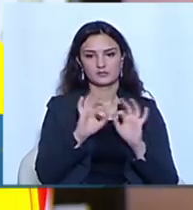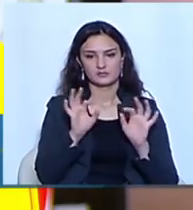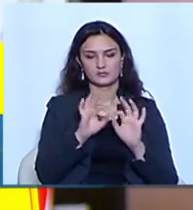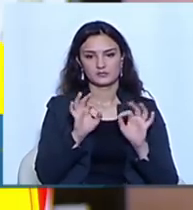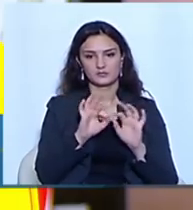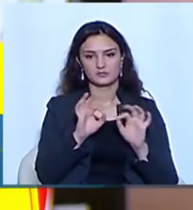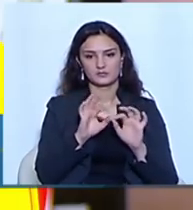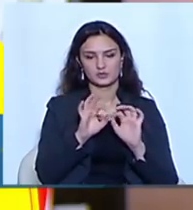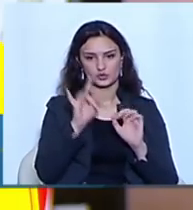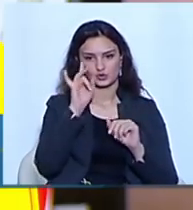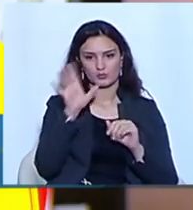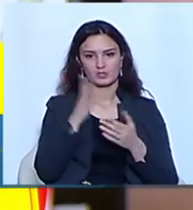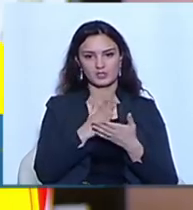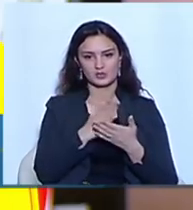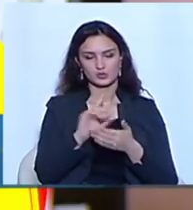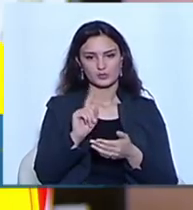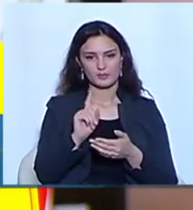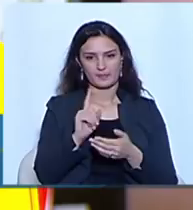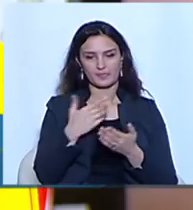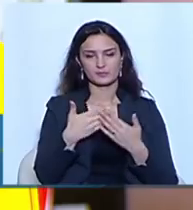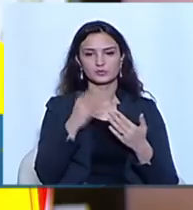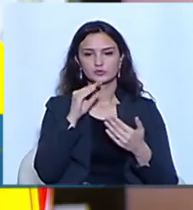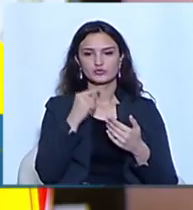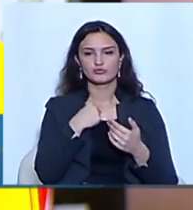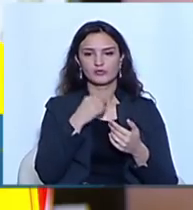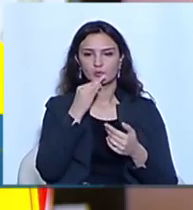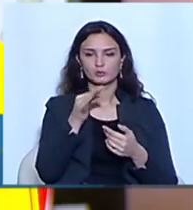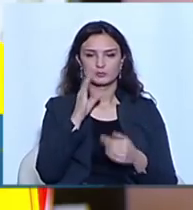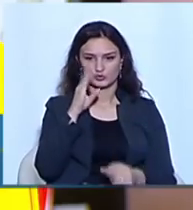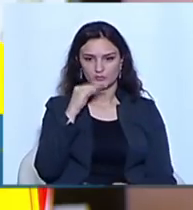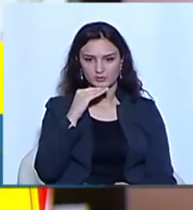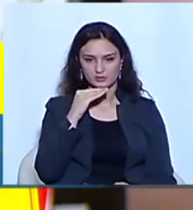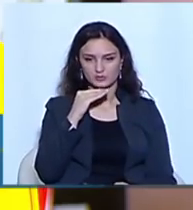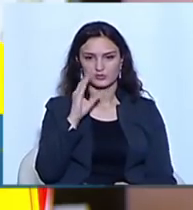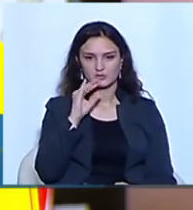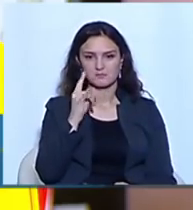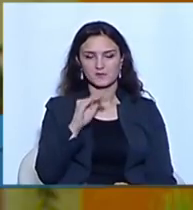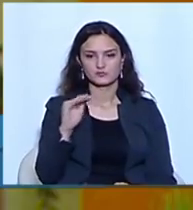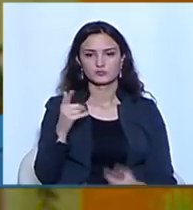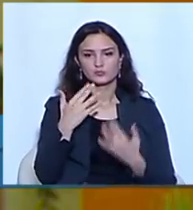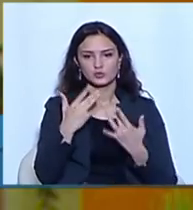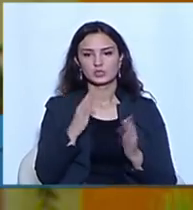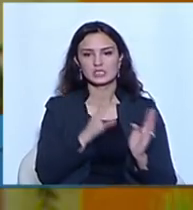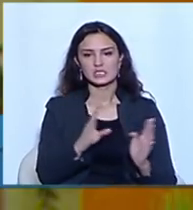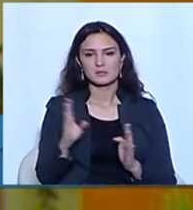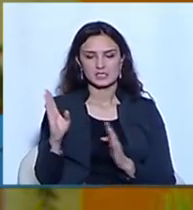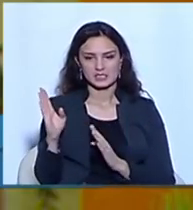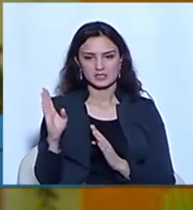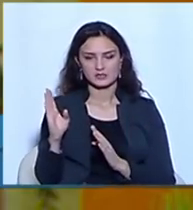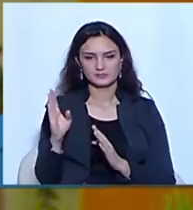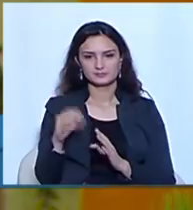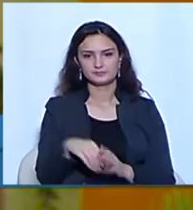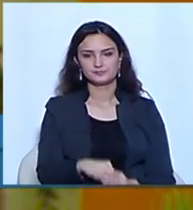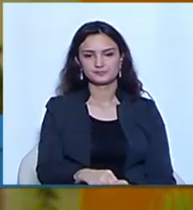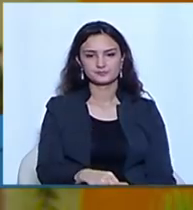აი ცნობილია, რომ დაუშვათ, როცა ჩვენ ვეუბნებით მშობელს, რომ აი როდესაც ბავშვი მოითხოვს დისციპლინირების